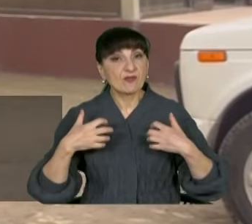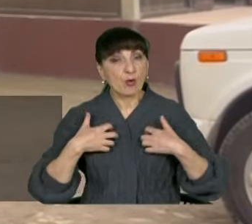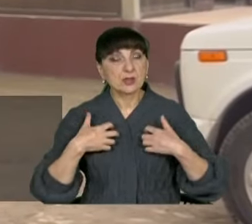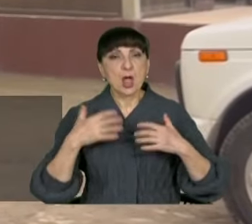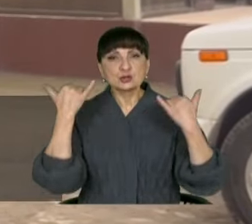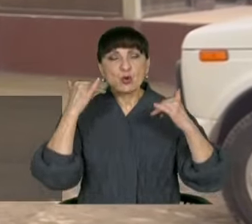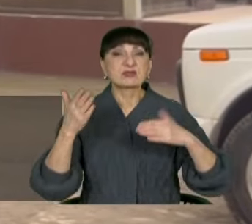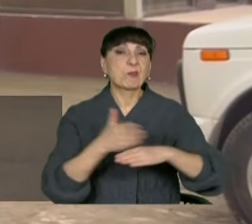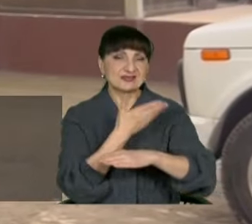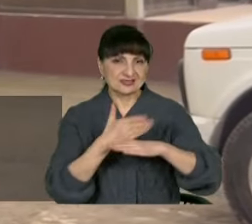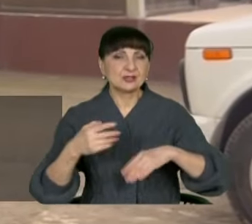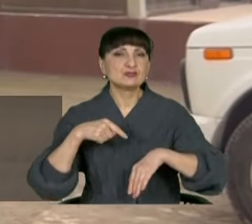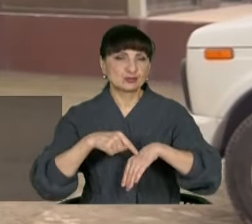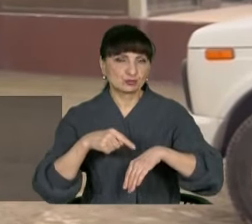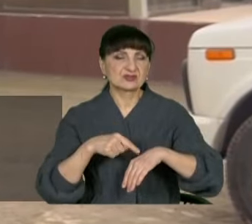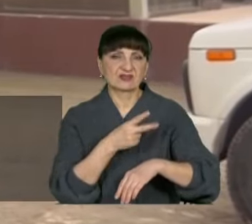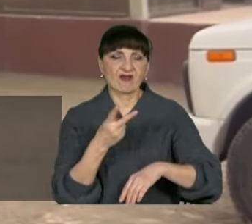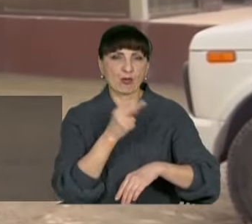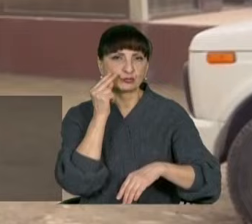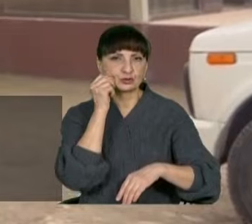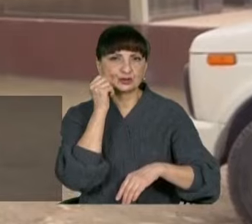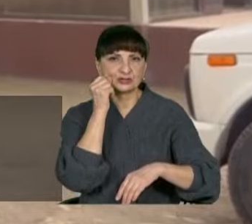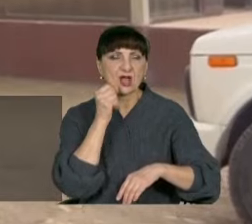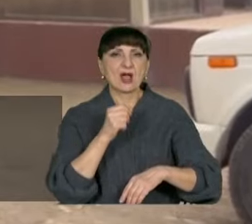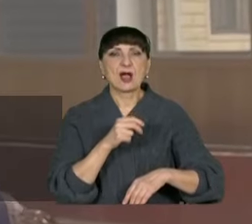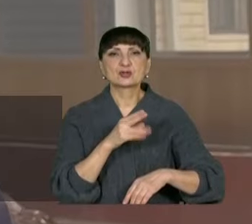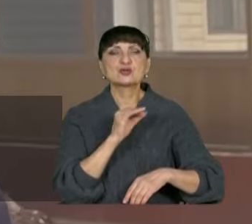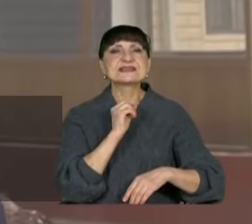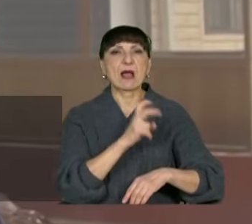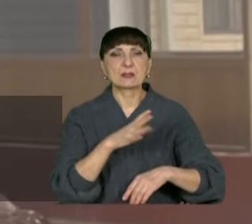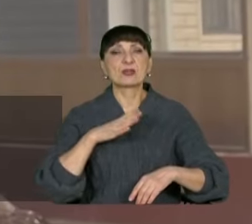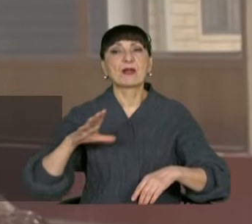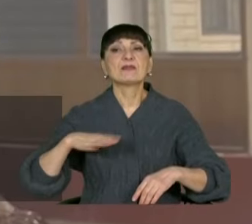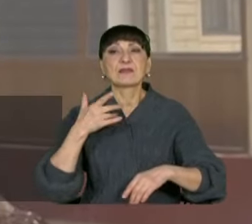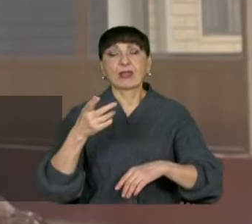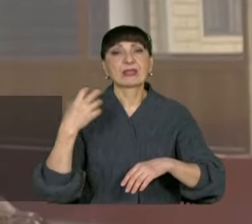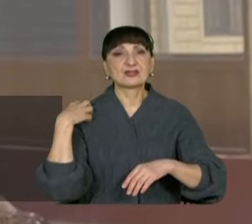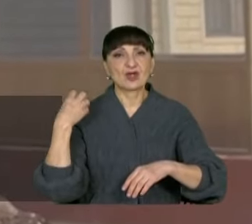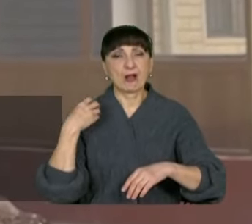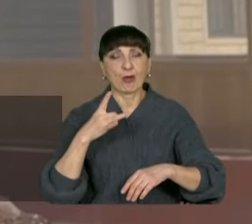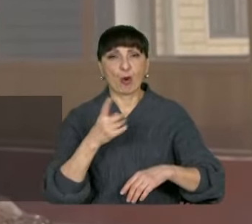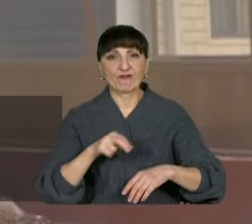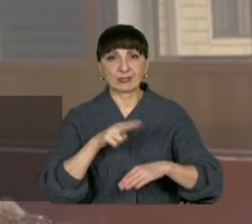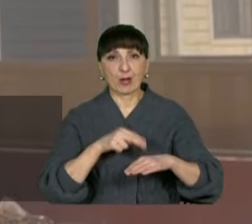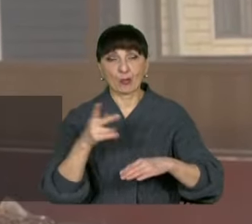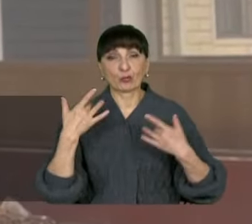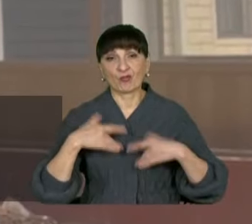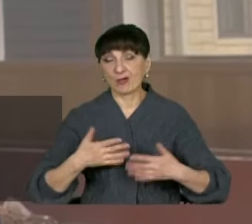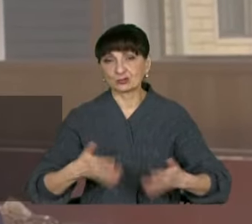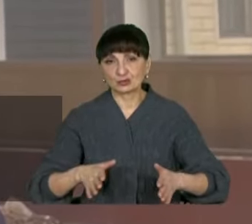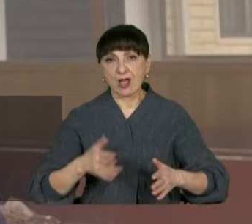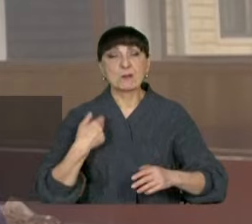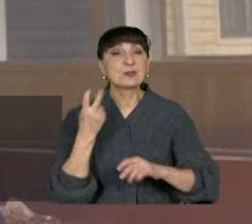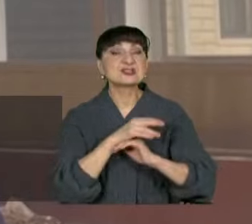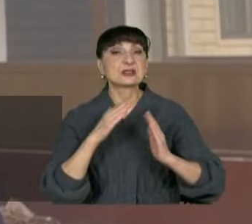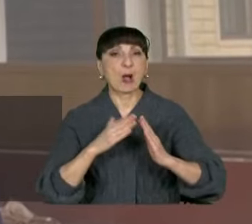собой поделили Жунискан и Кадырбай. Алимбеков Жунискан, который раньше был начальником этого РОВД, он сейчас в отставке. Когда мы пришли к